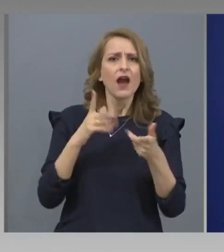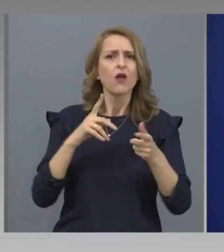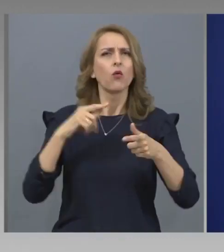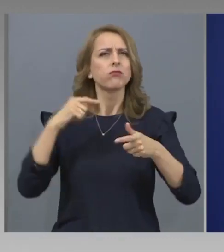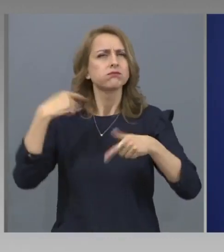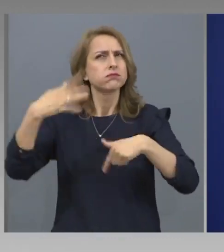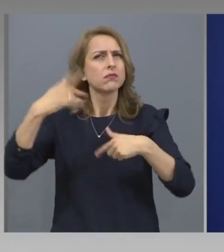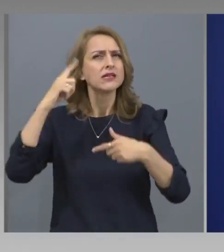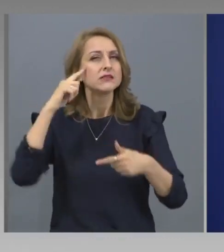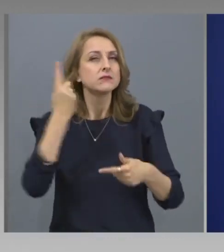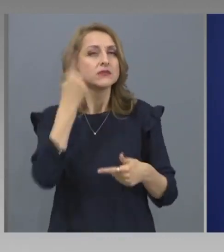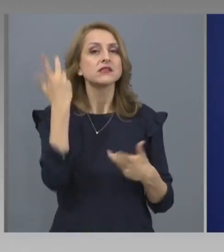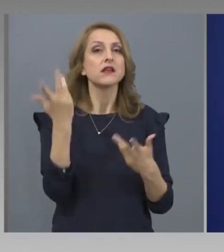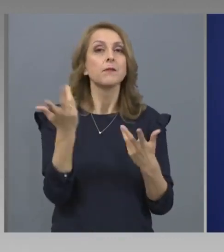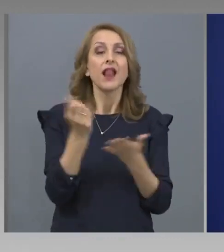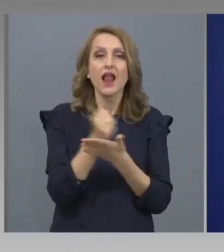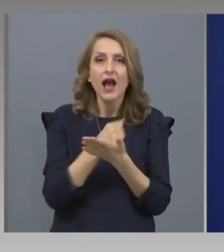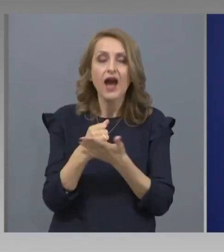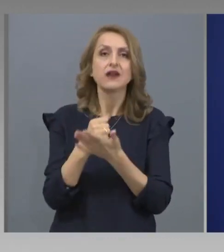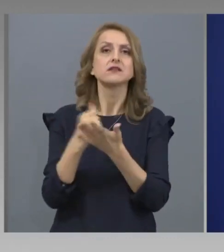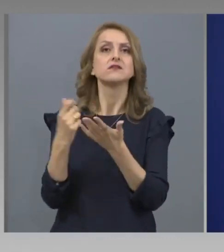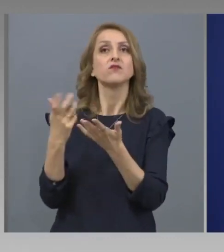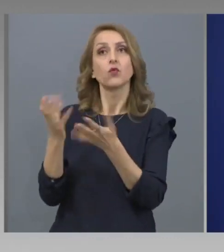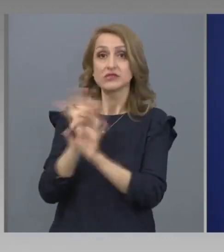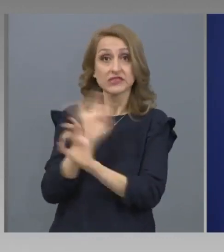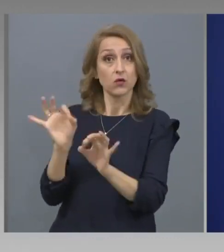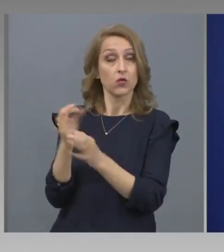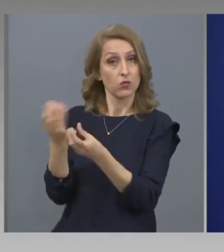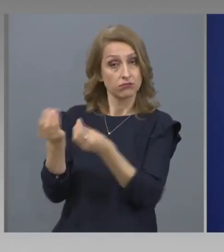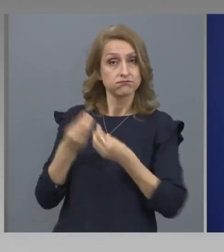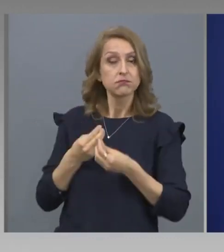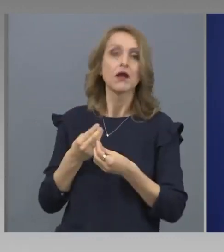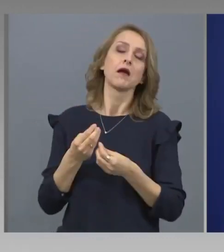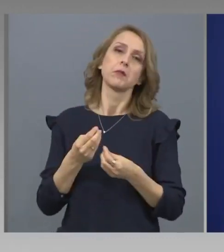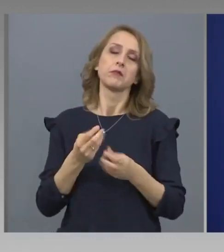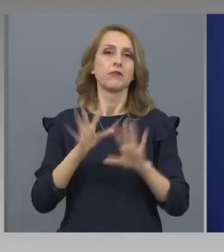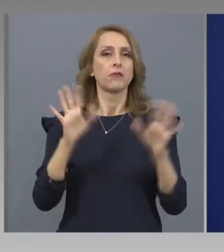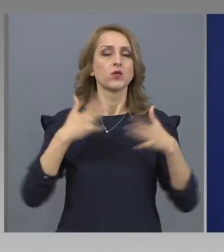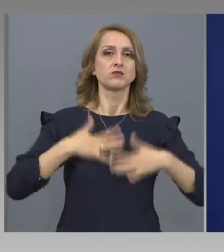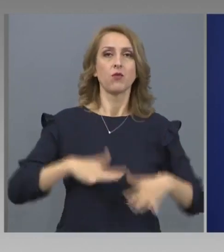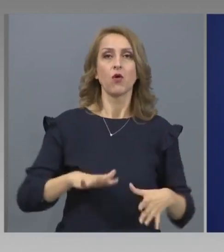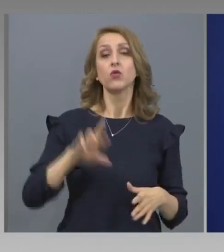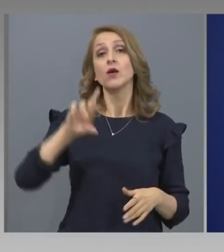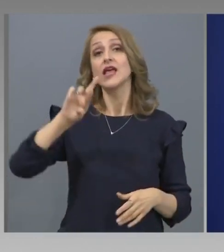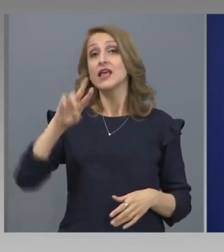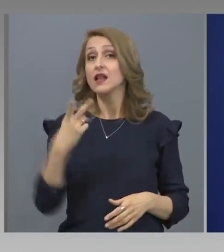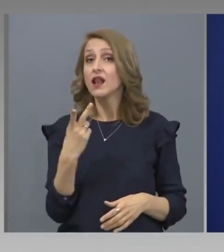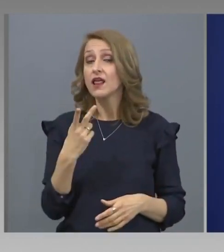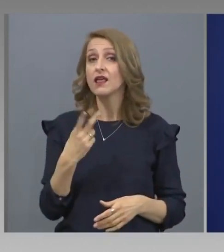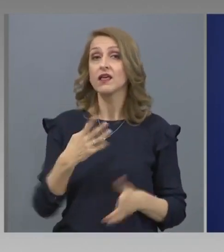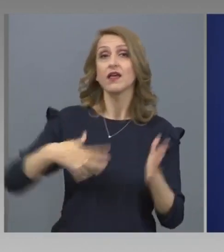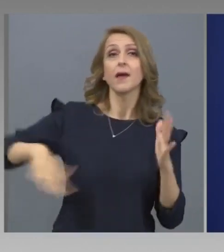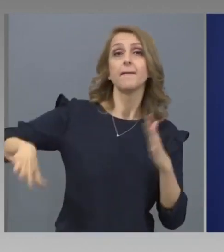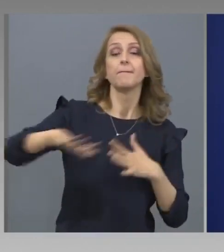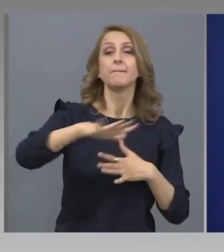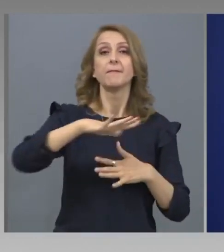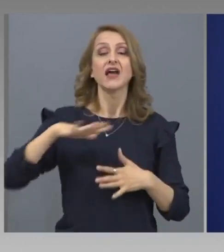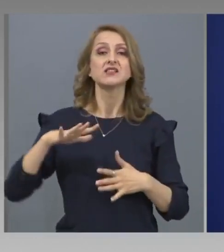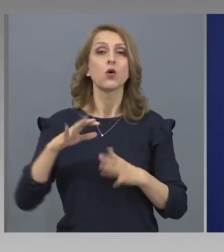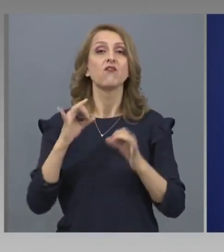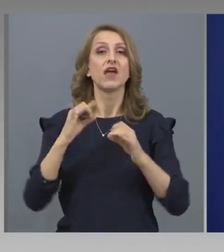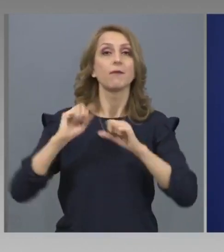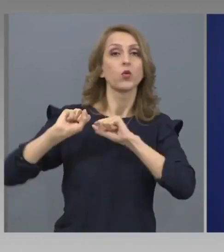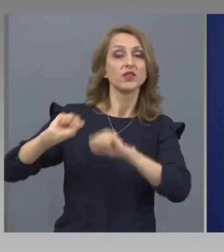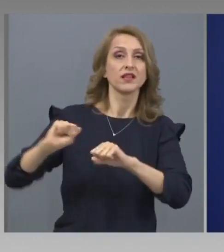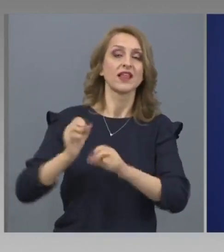измисли надеждно лекарство или възможностите за постигане на масов имунитет чрез